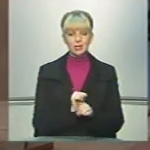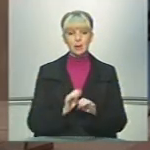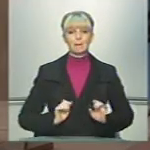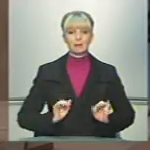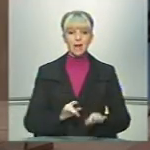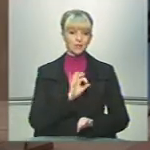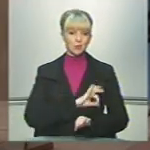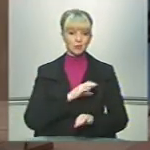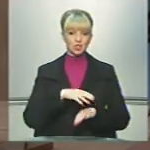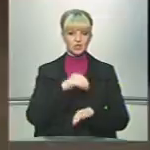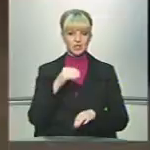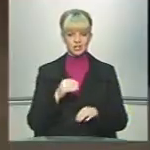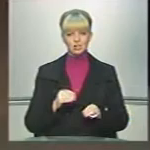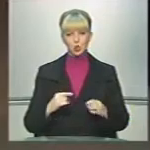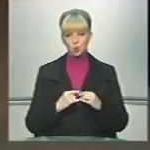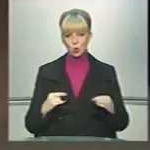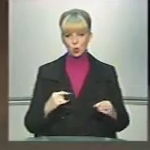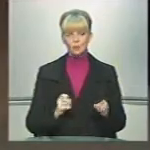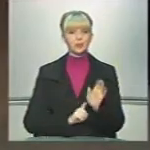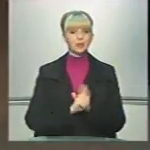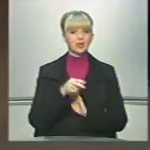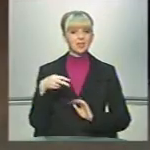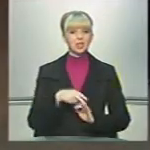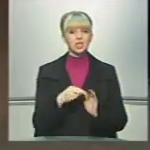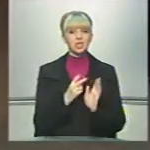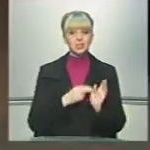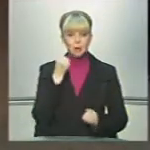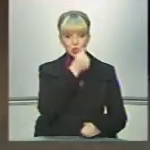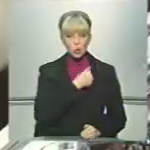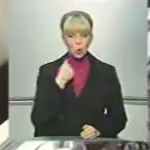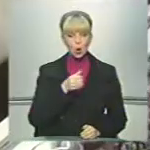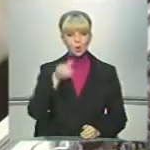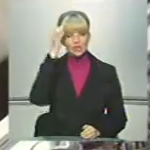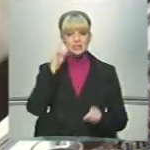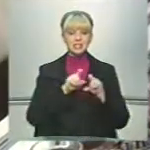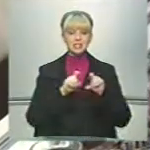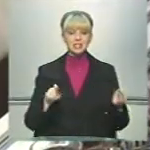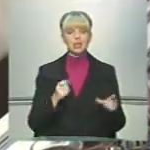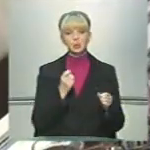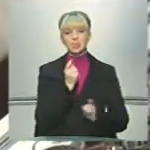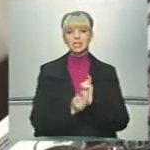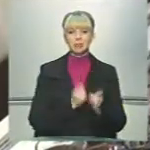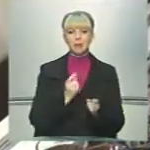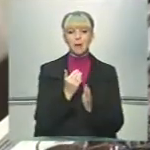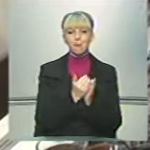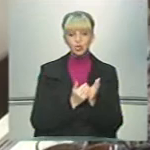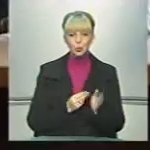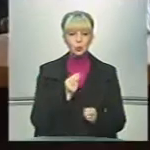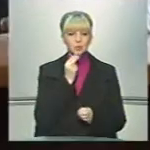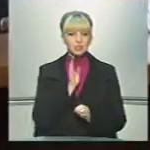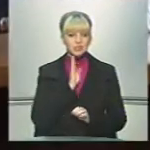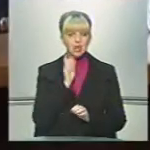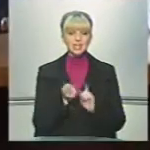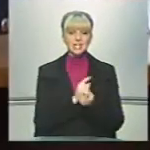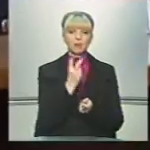практика використання цих шведських столів. З початку 2017-го в освітніх закладах дещо змінять меню сніданків.